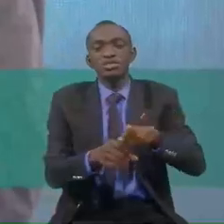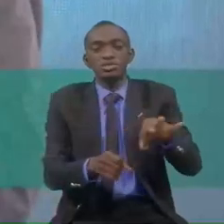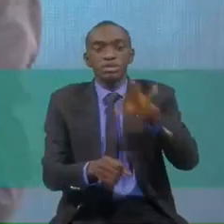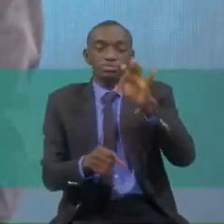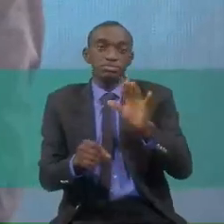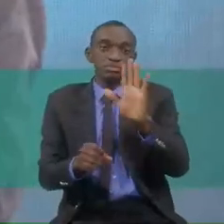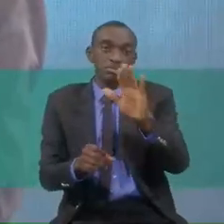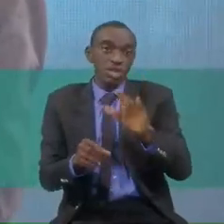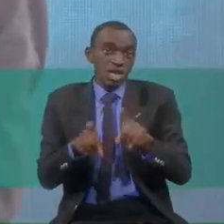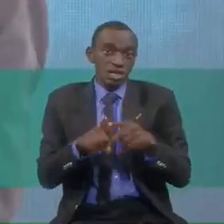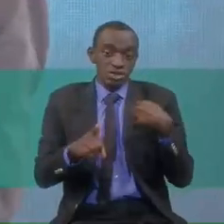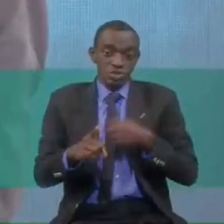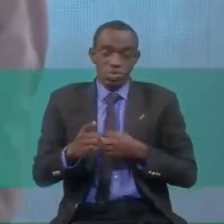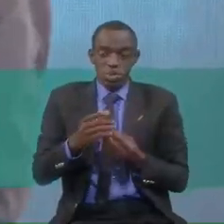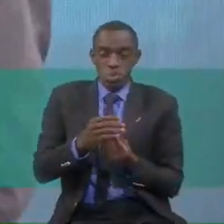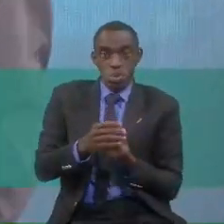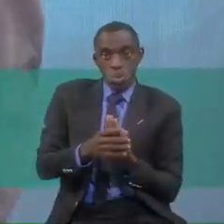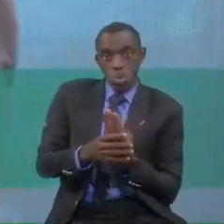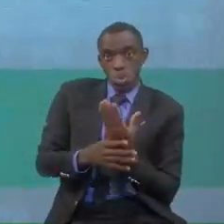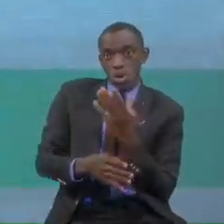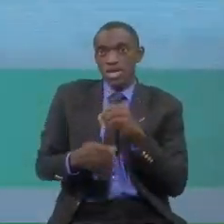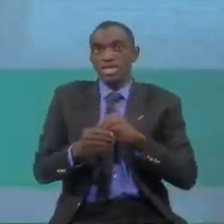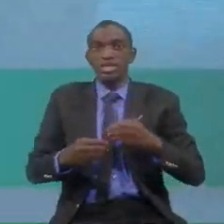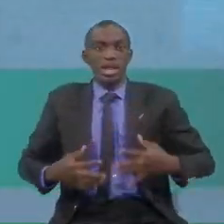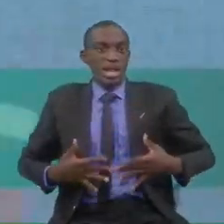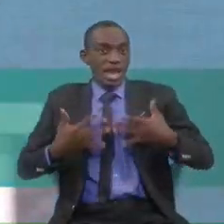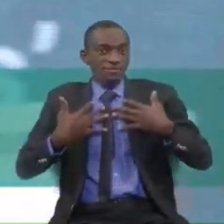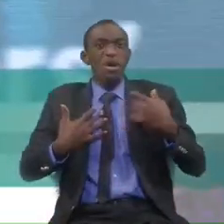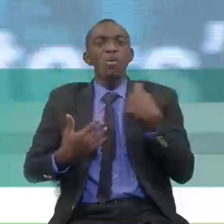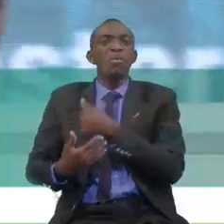grandit dans la vie, on vieillit, on a des habitudes